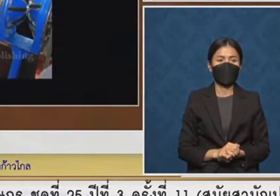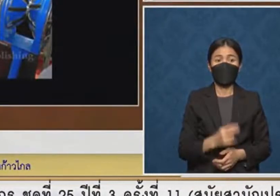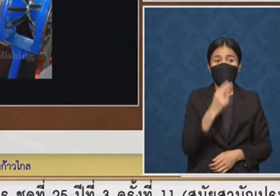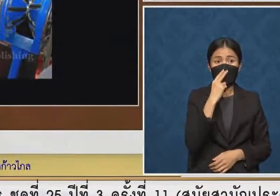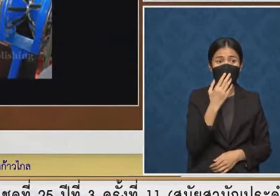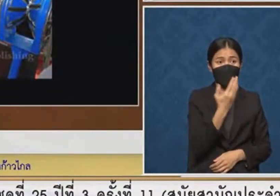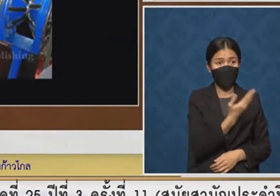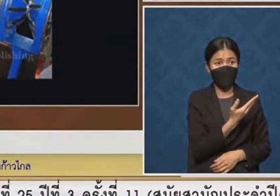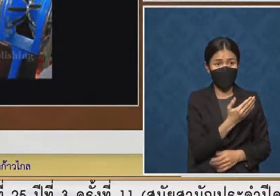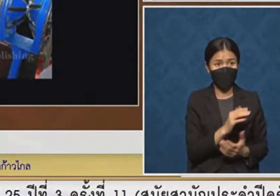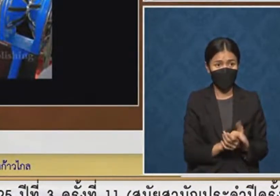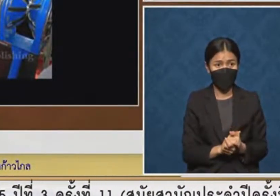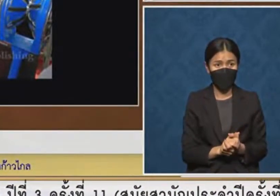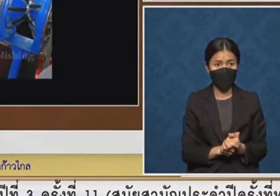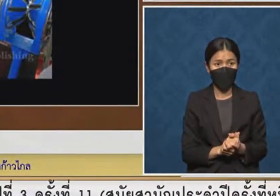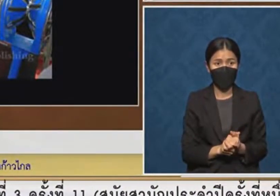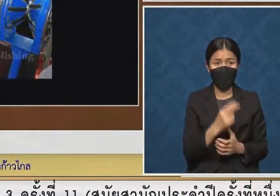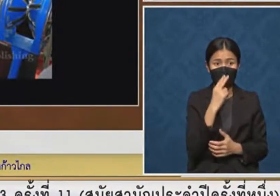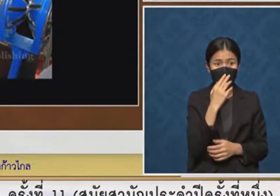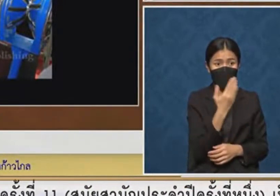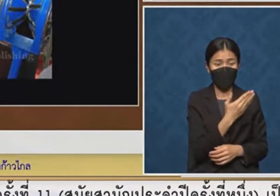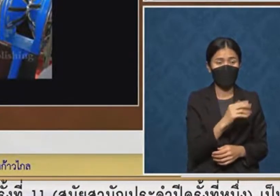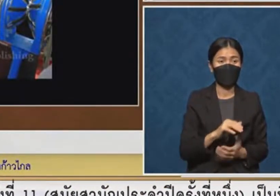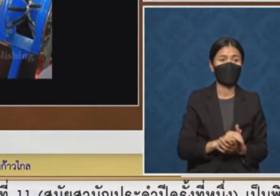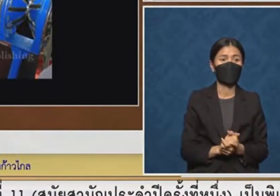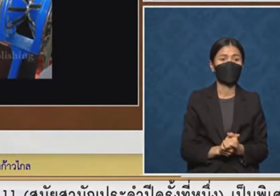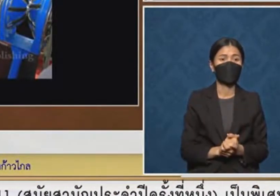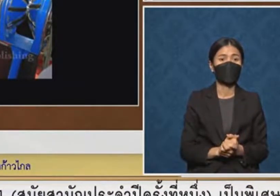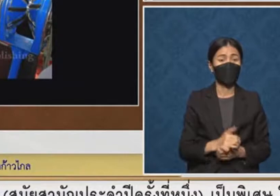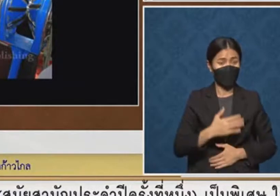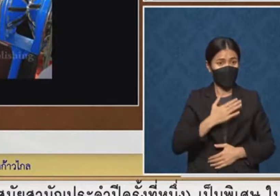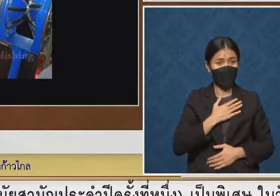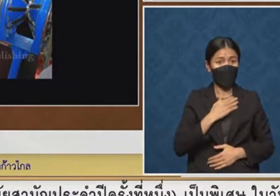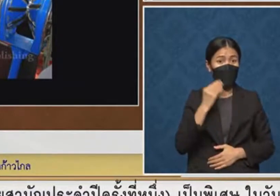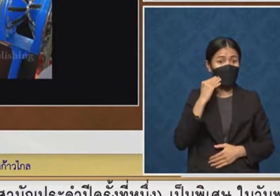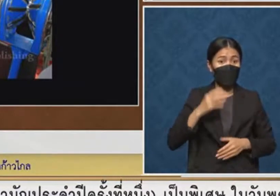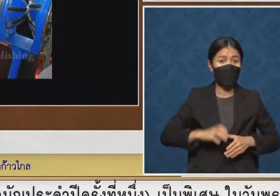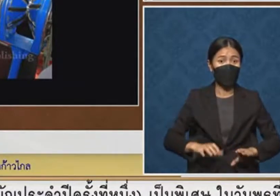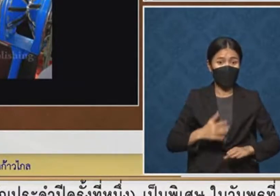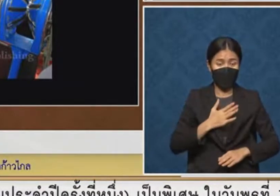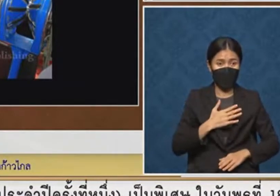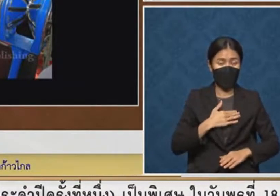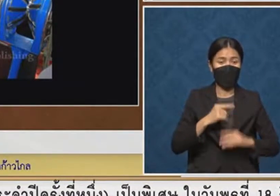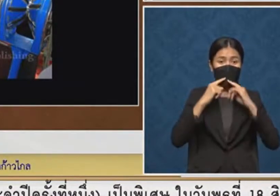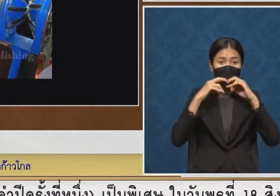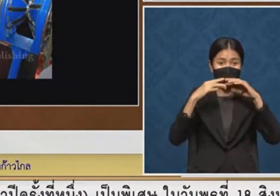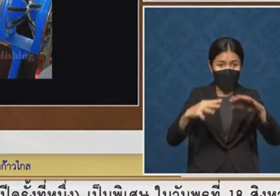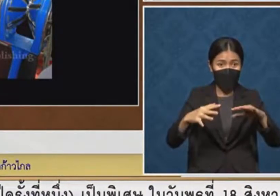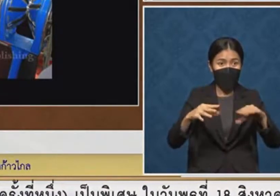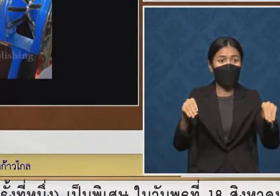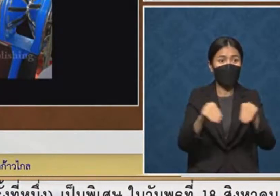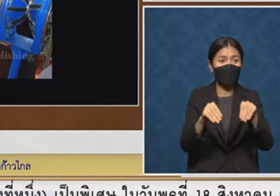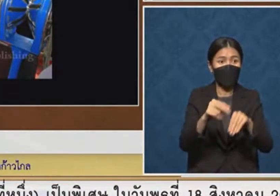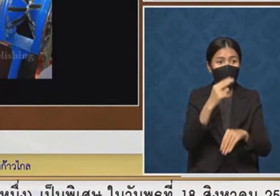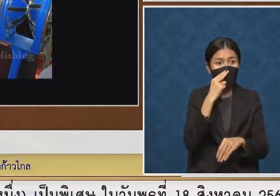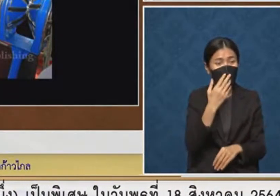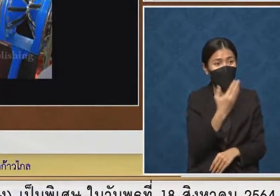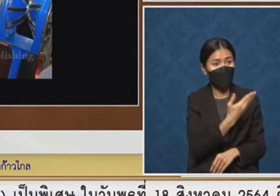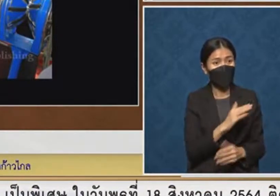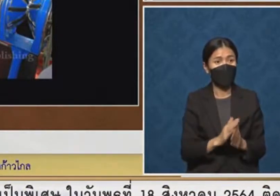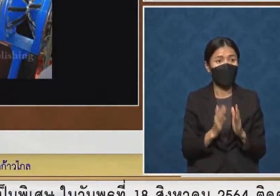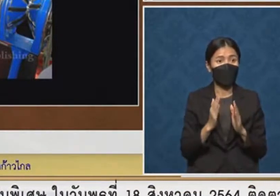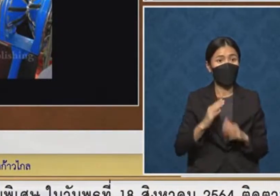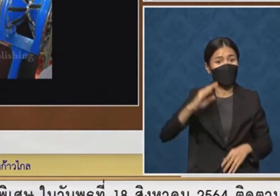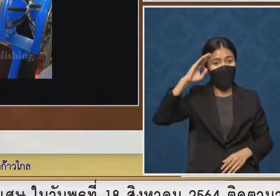ซึ่ผม ด้ความเปผู้แนที่ตดกัทะเล ที่บประโงก็มปัหากับสอนชพอสมควรดูเจ้หนาที่ทถือปน M16